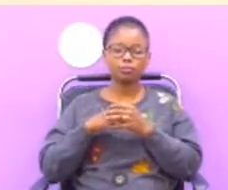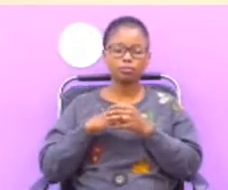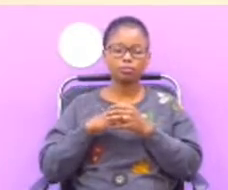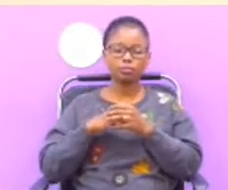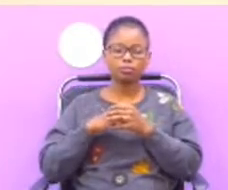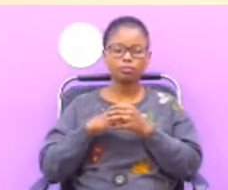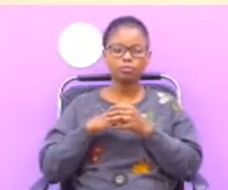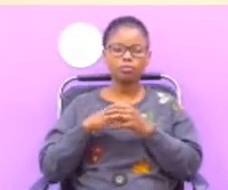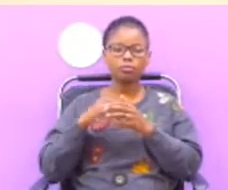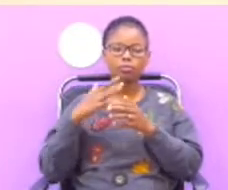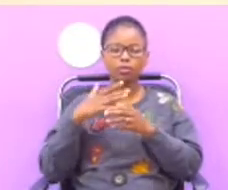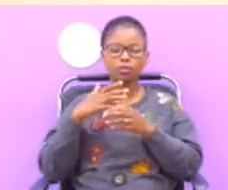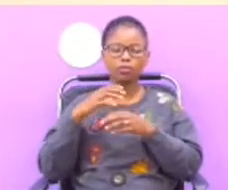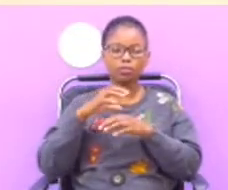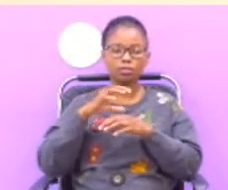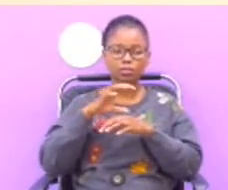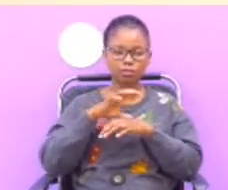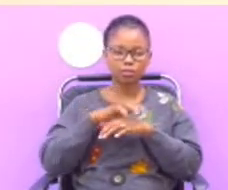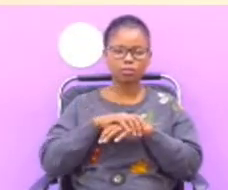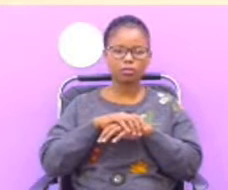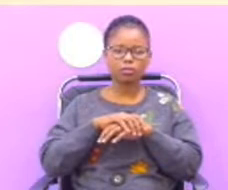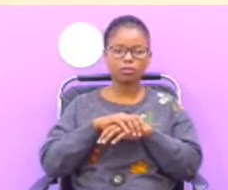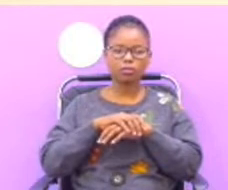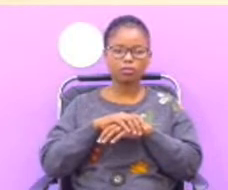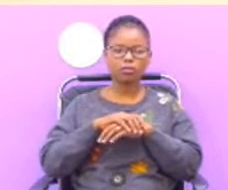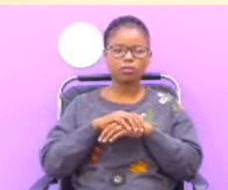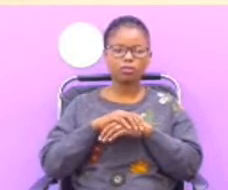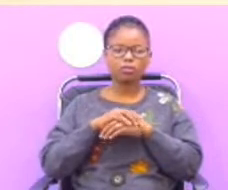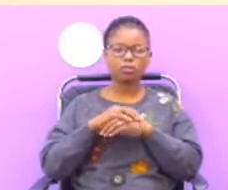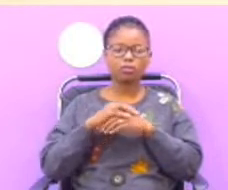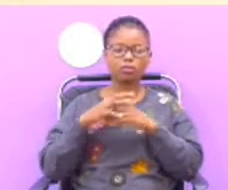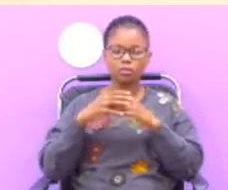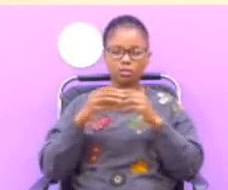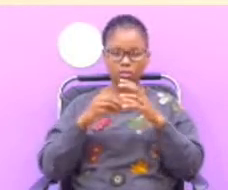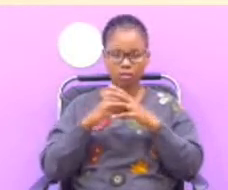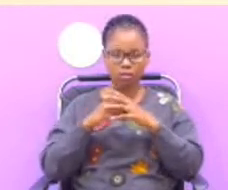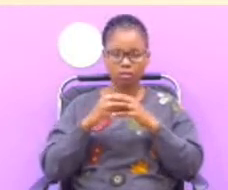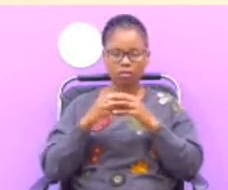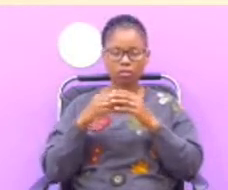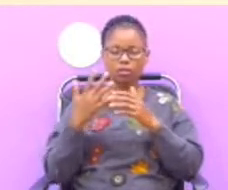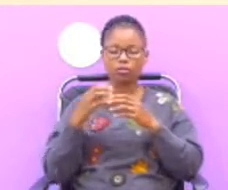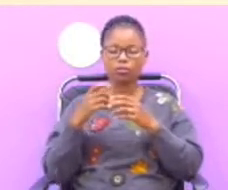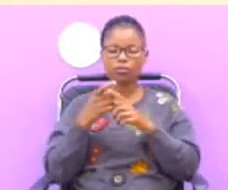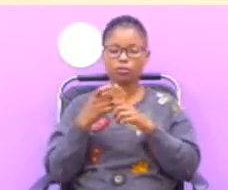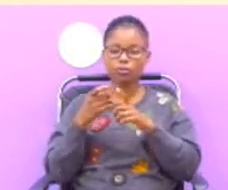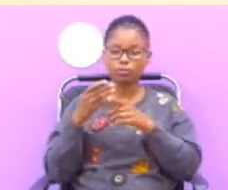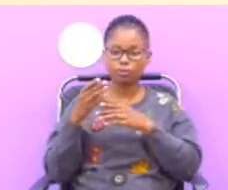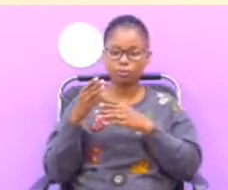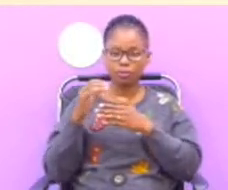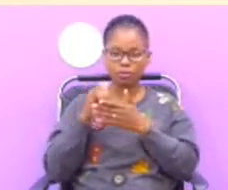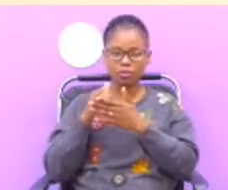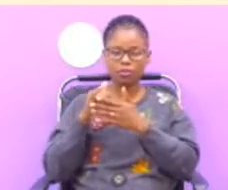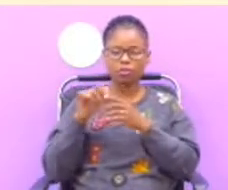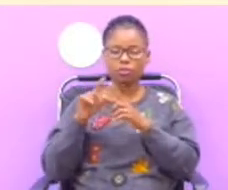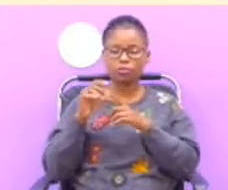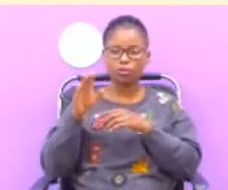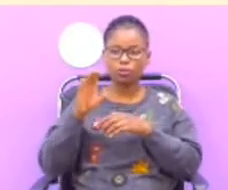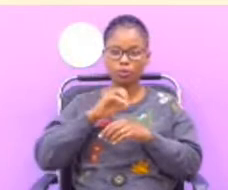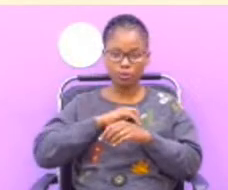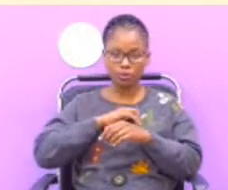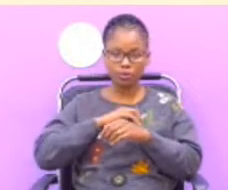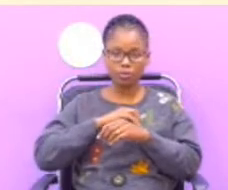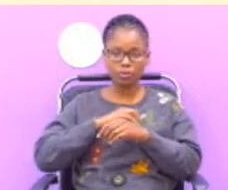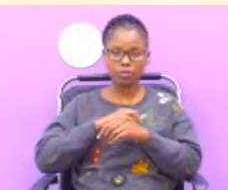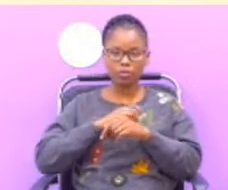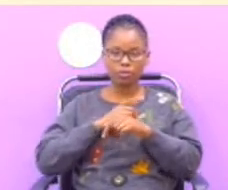Ono gikoro wakiri ile siyubu wasi yaku, igurulea siyubu wasi yake. Bwana asifiwe sana.